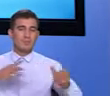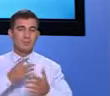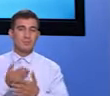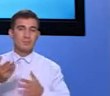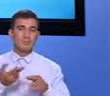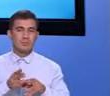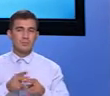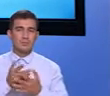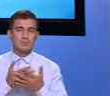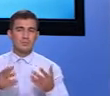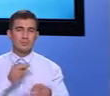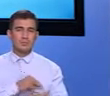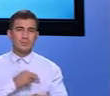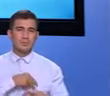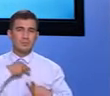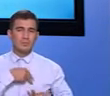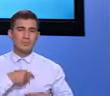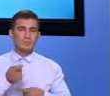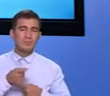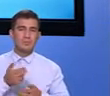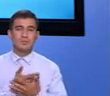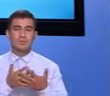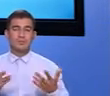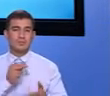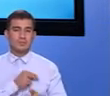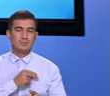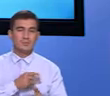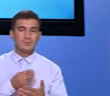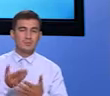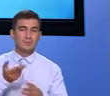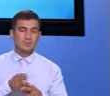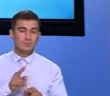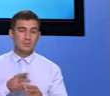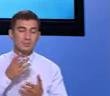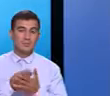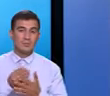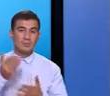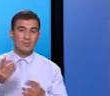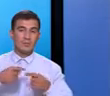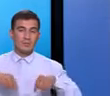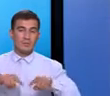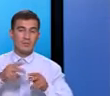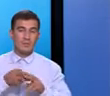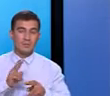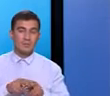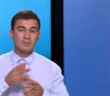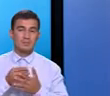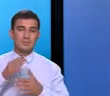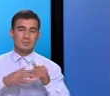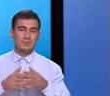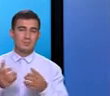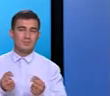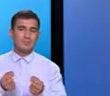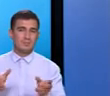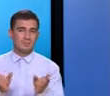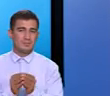mashg'uloti chorvachilik bo'lsa-da shimoldan bostirib kelib, o'troqlashgan aholini o'z hukmronligi qo'l ostiga